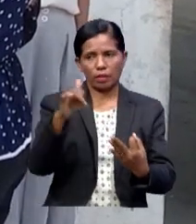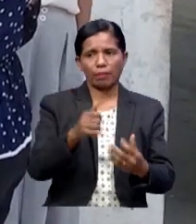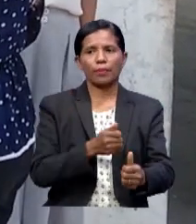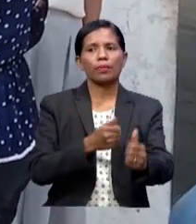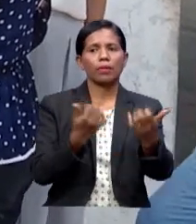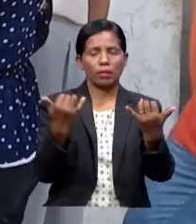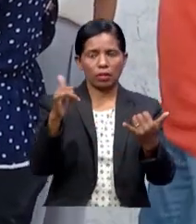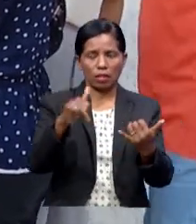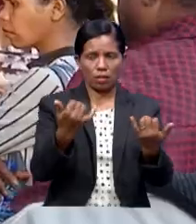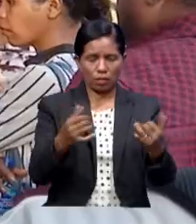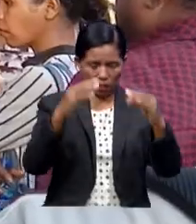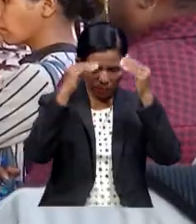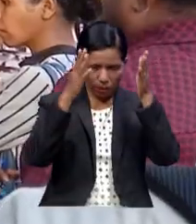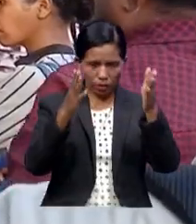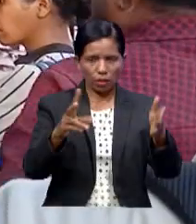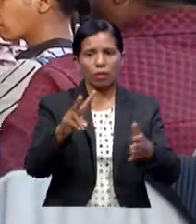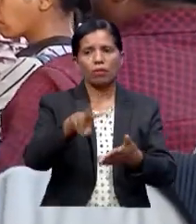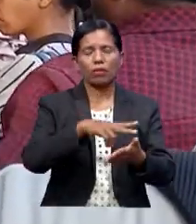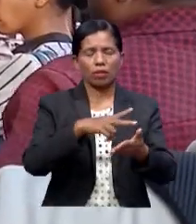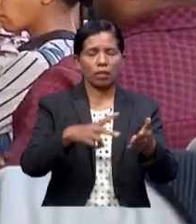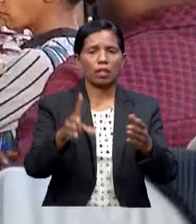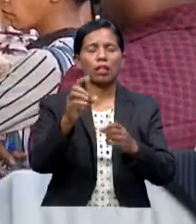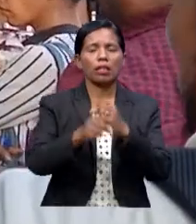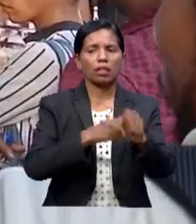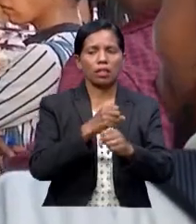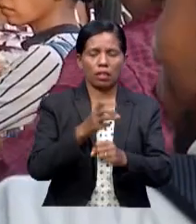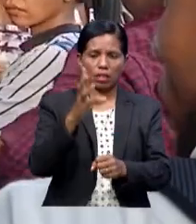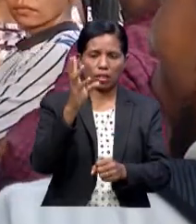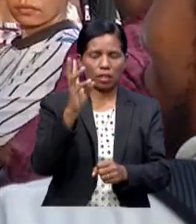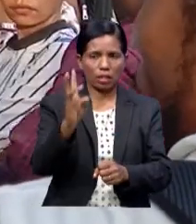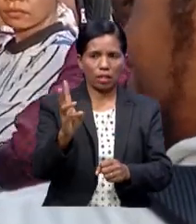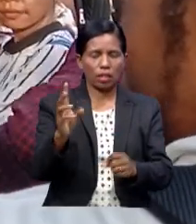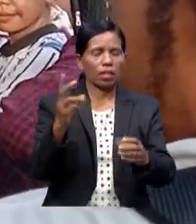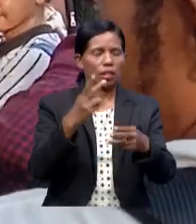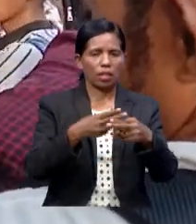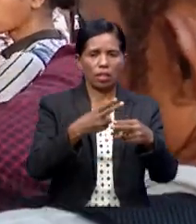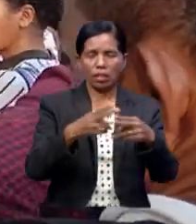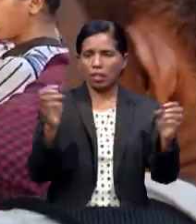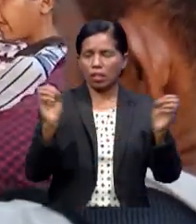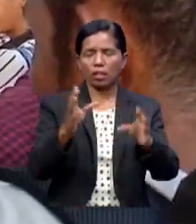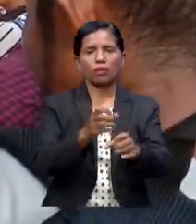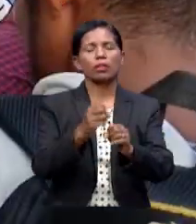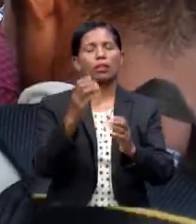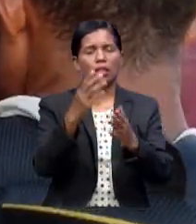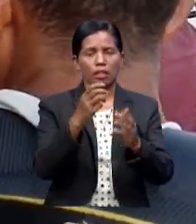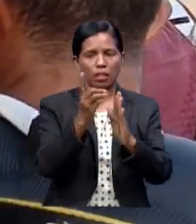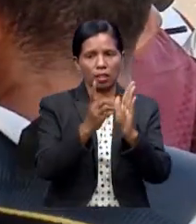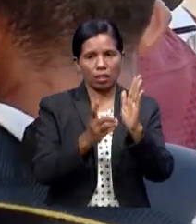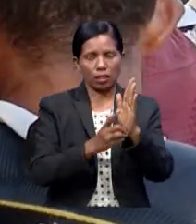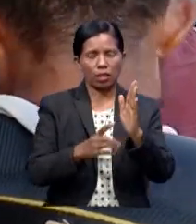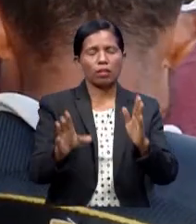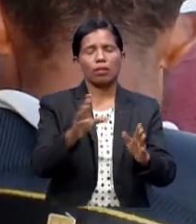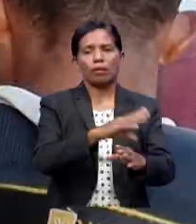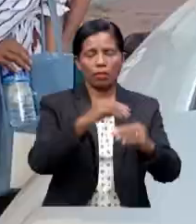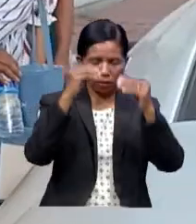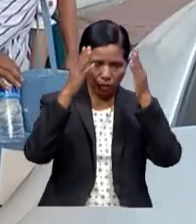ne, Profesor Balum Voluntario liutina neng ona, mai be naran la pasa iha prosesu rekolya dadus, mai be Profesor Voluntario Balum